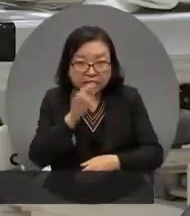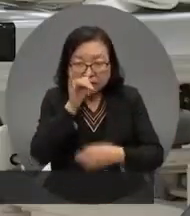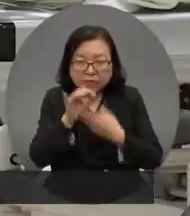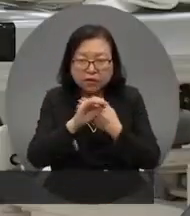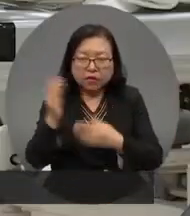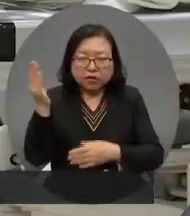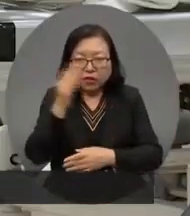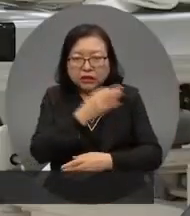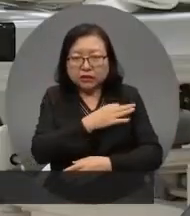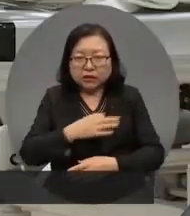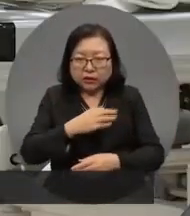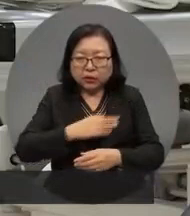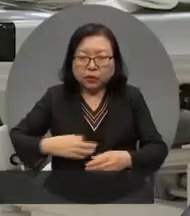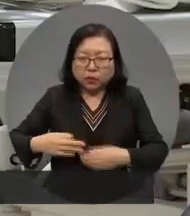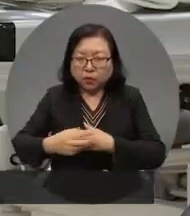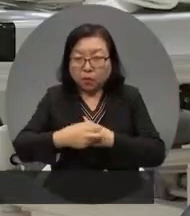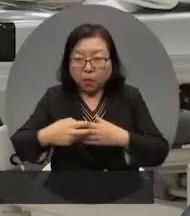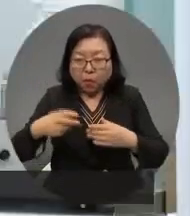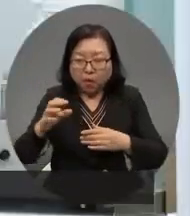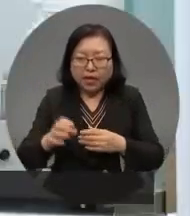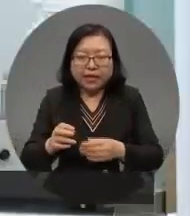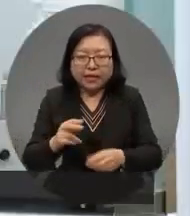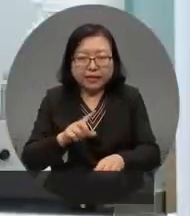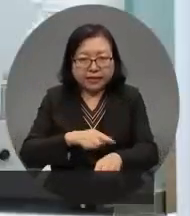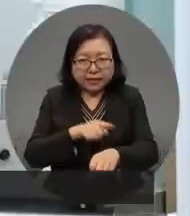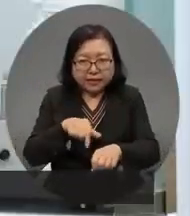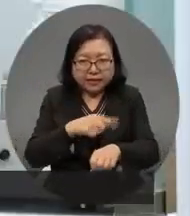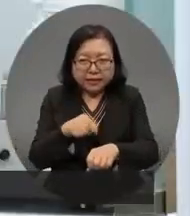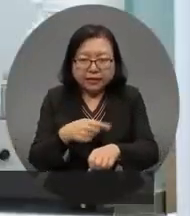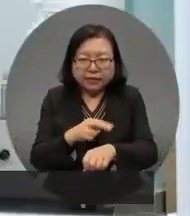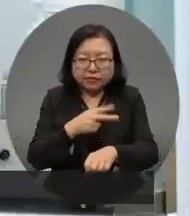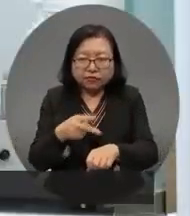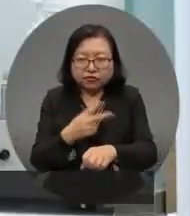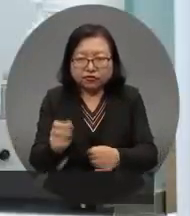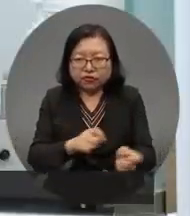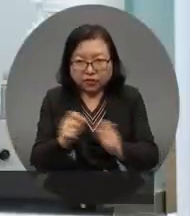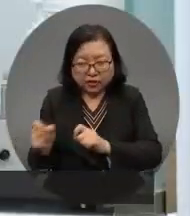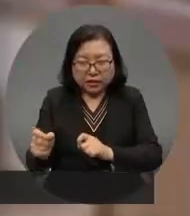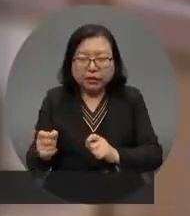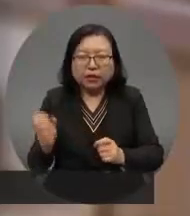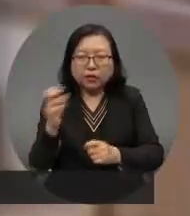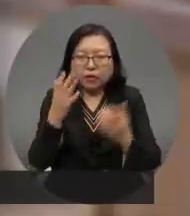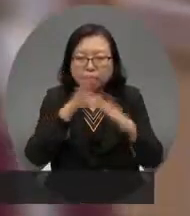시간을 2시간씩 더 연장하고 야간과 휴일에는 보건소를 비상 운영할